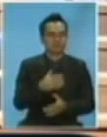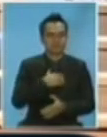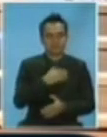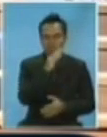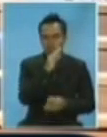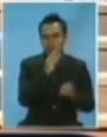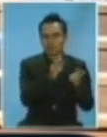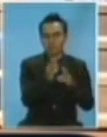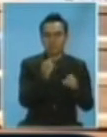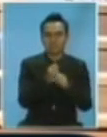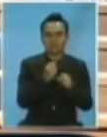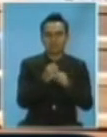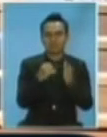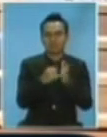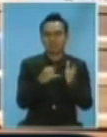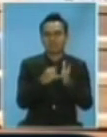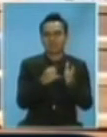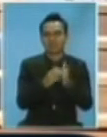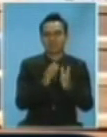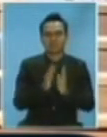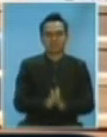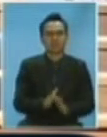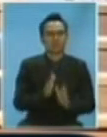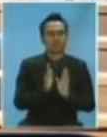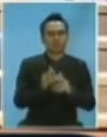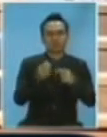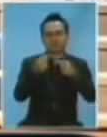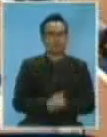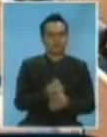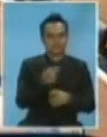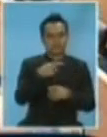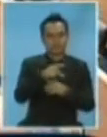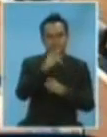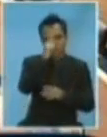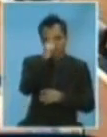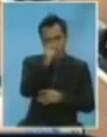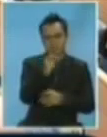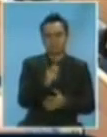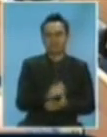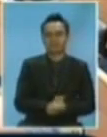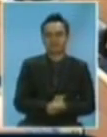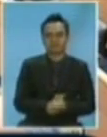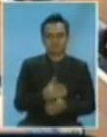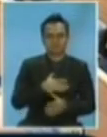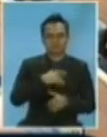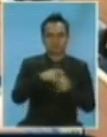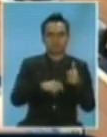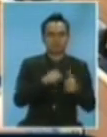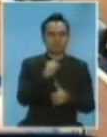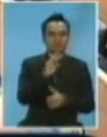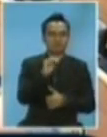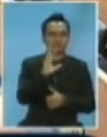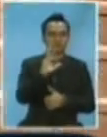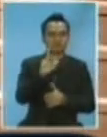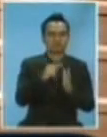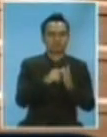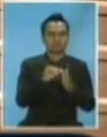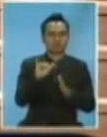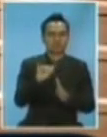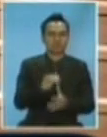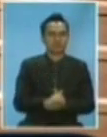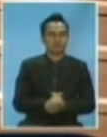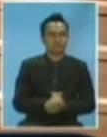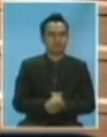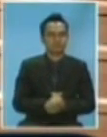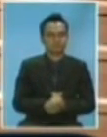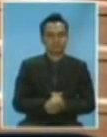ให้เลือกตุลาการคนอื่นขึ้นมาดำรงตำแหน่งแทนแต่ว่าประธานตุลาการศาลรัฐธรรมนูญที่พ้นจากตำแหน่งก็ยังสามารถที่จะดำรงตำแหน่งตุลาการศาลรัฐธรรม